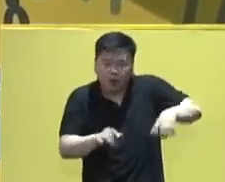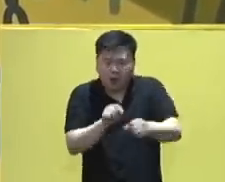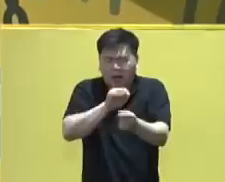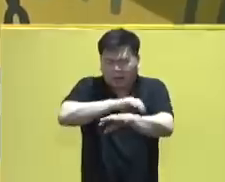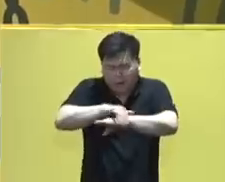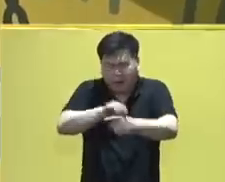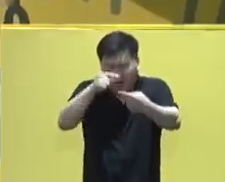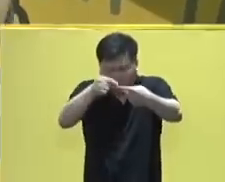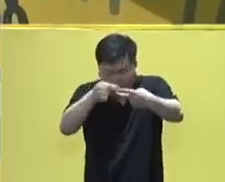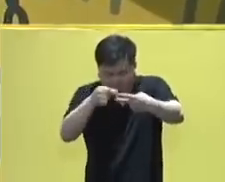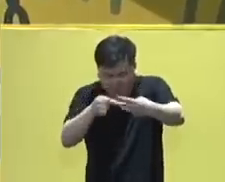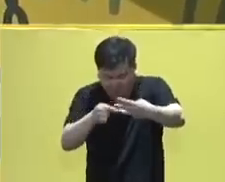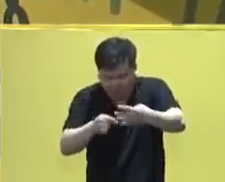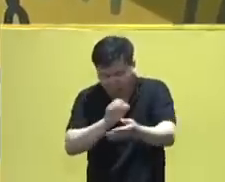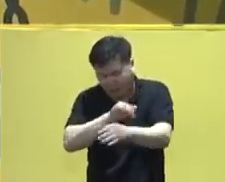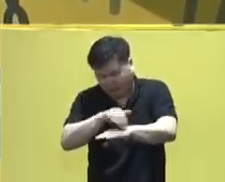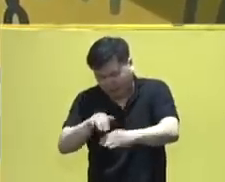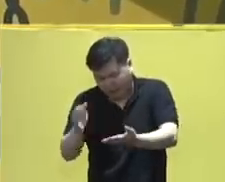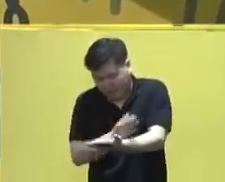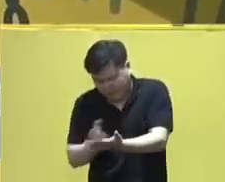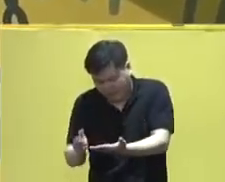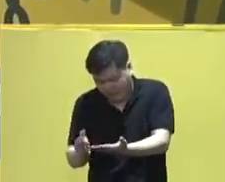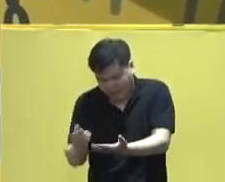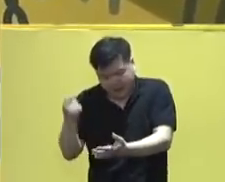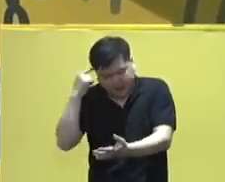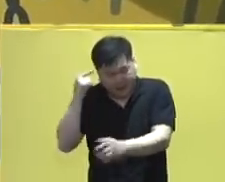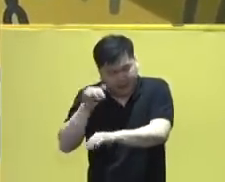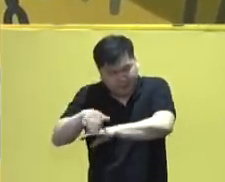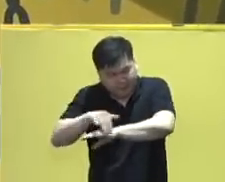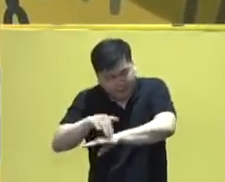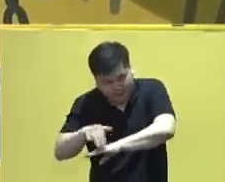어떻게 책임을 분담하고 자원을 같이